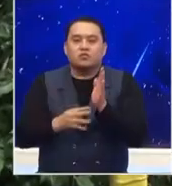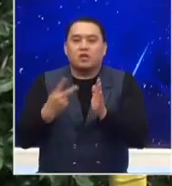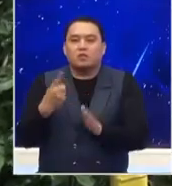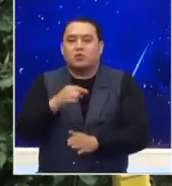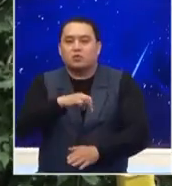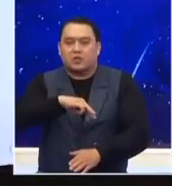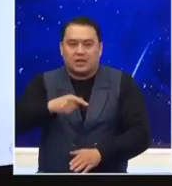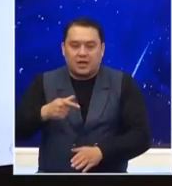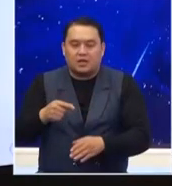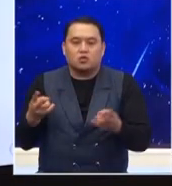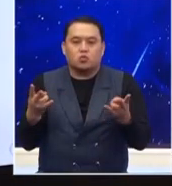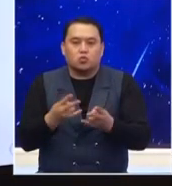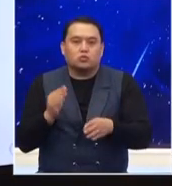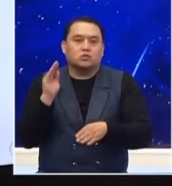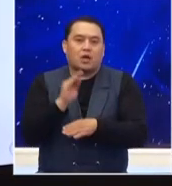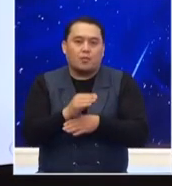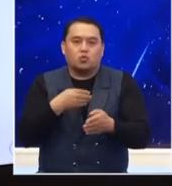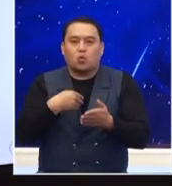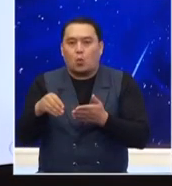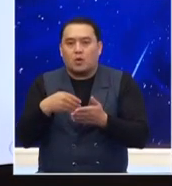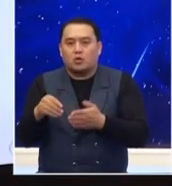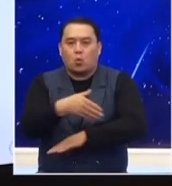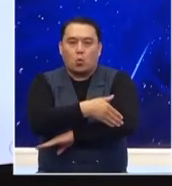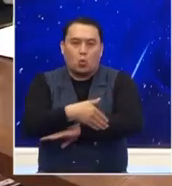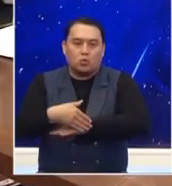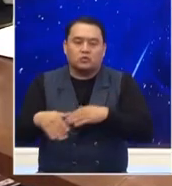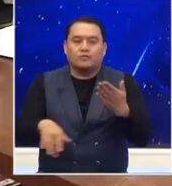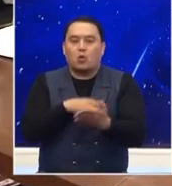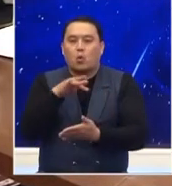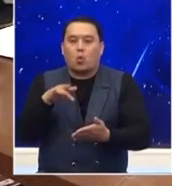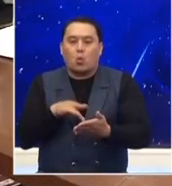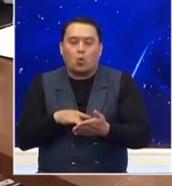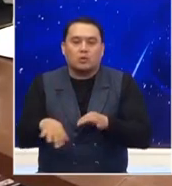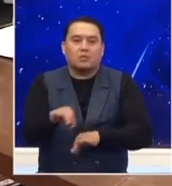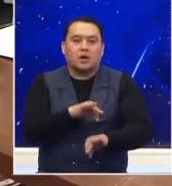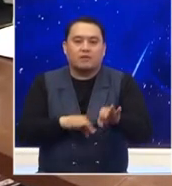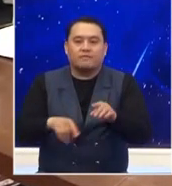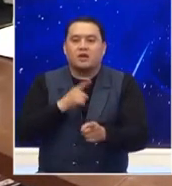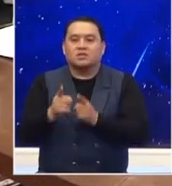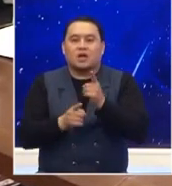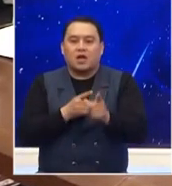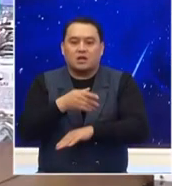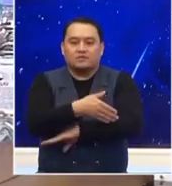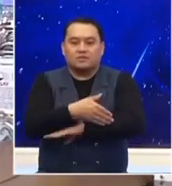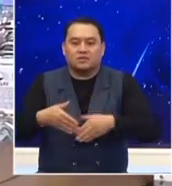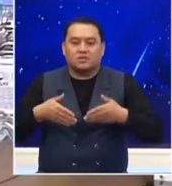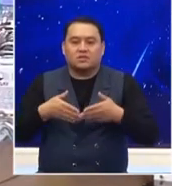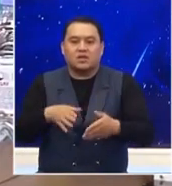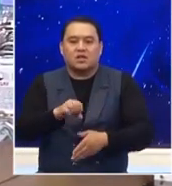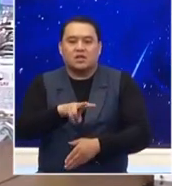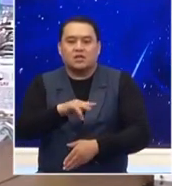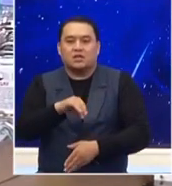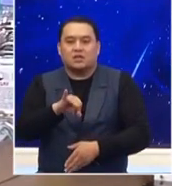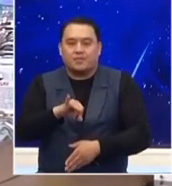миллион тенге необходимо для закупа дополнительного освещения на улицах города. Разрабатывается ПСД по восстановлению ирригационных сетей Шенгельдинского